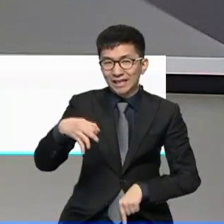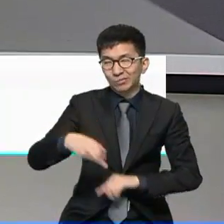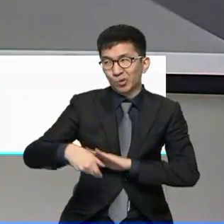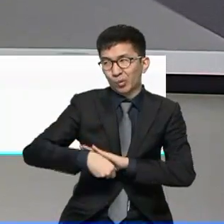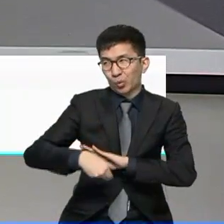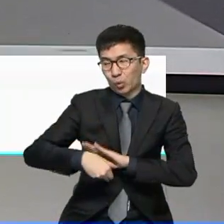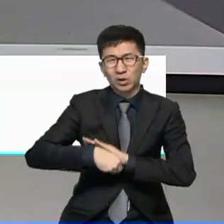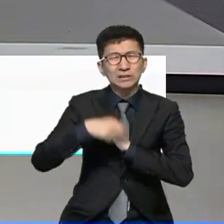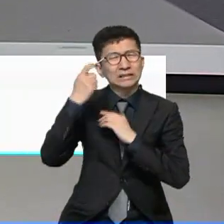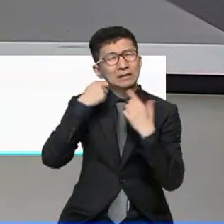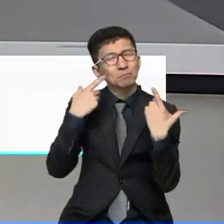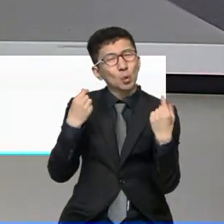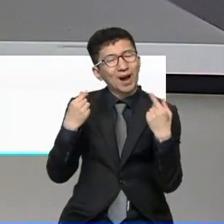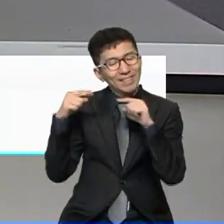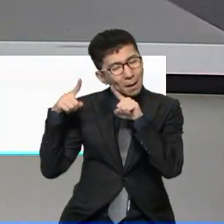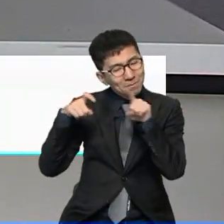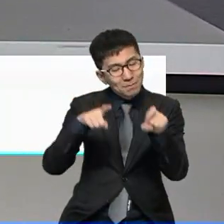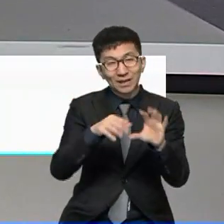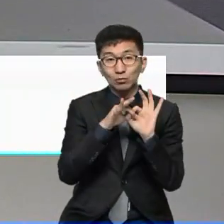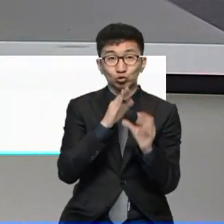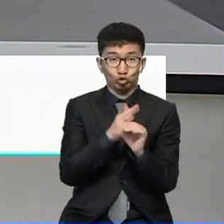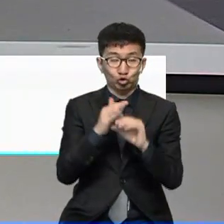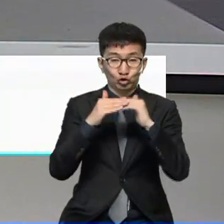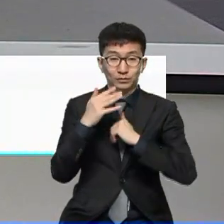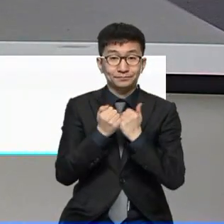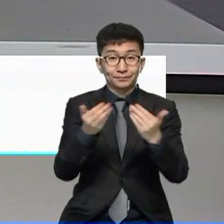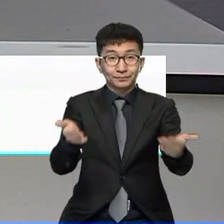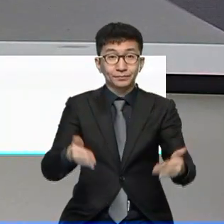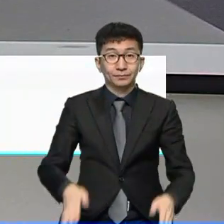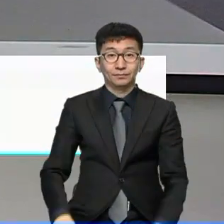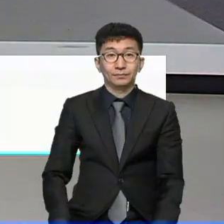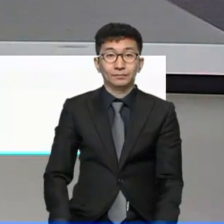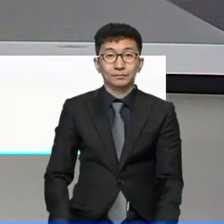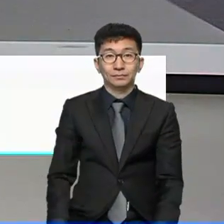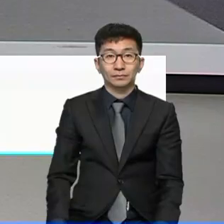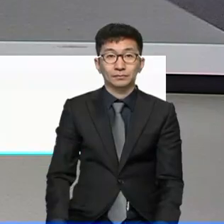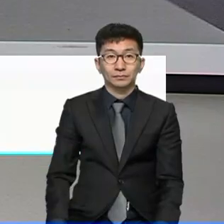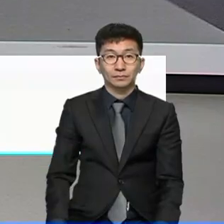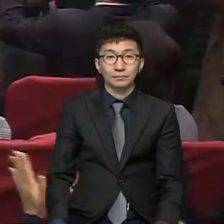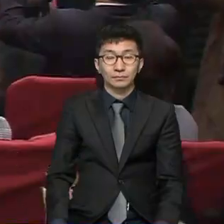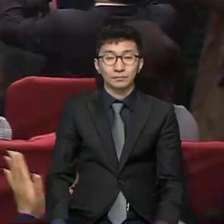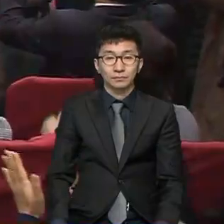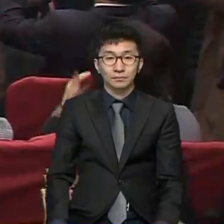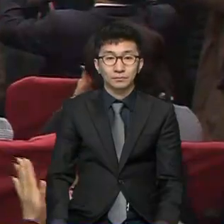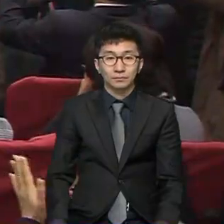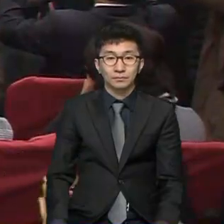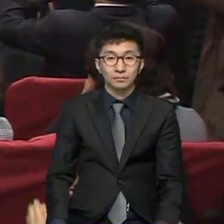정치 자금을 모으는 거란 비판이 끊이질 않습니다. 먼저 엄민재 기자입니다.